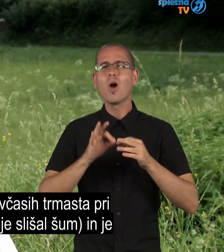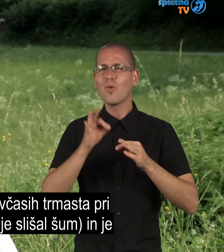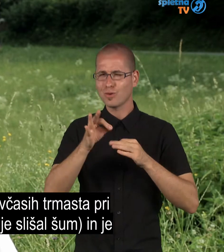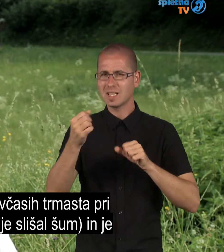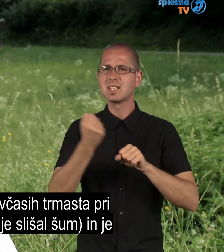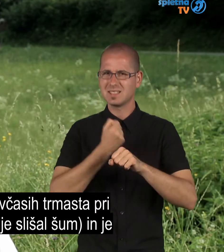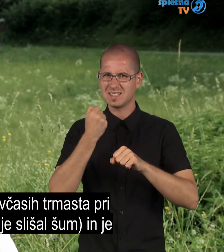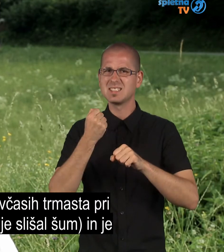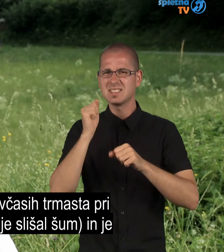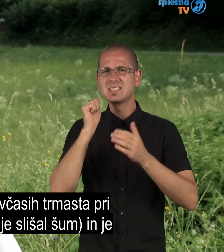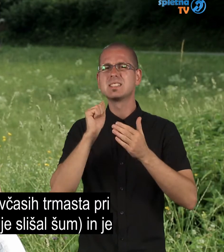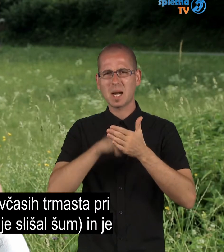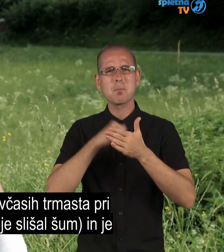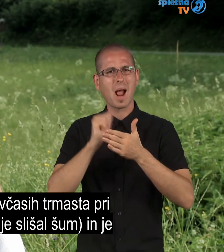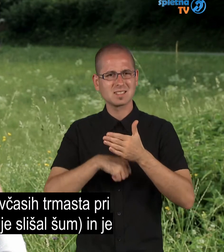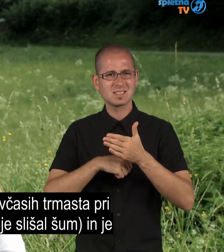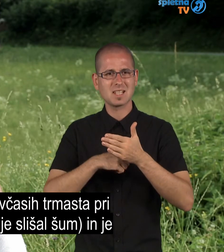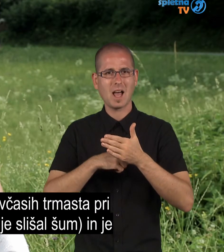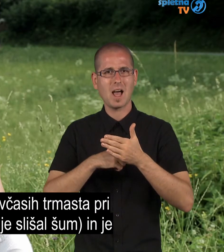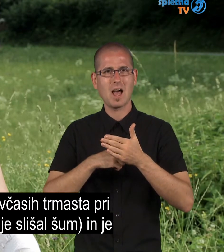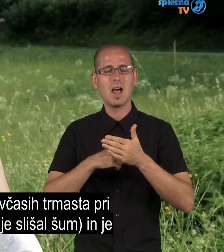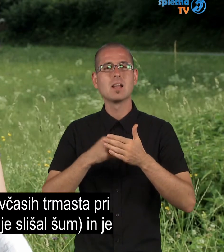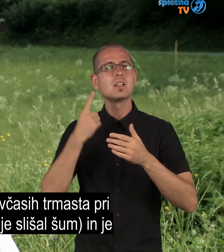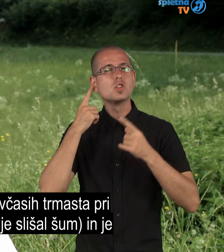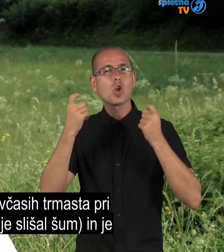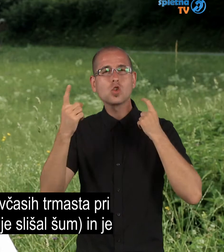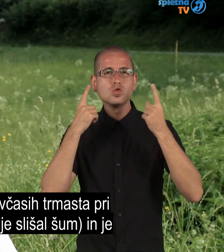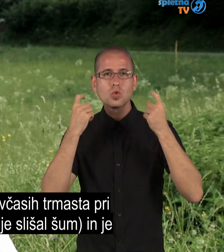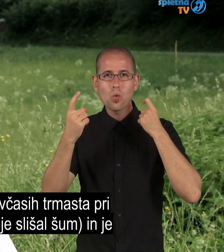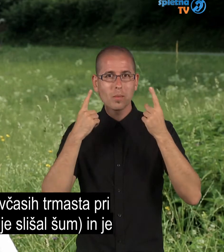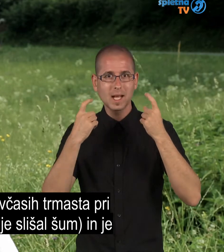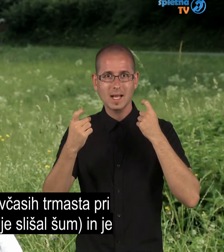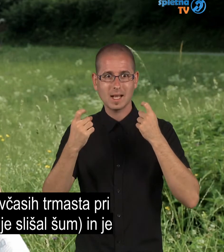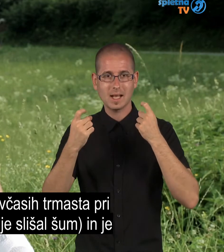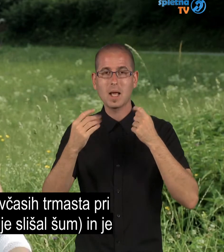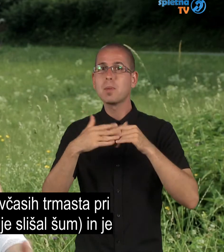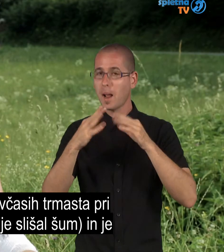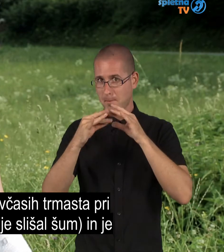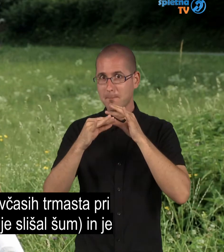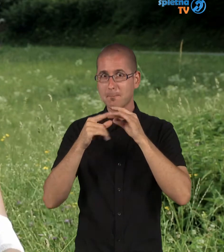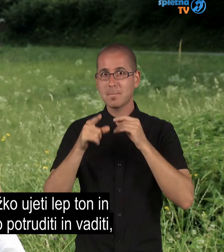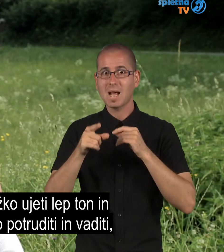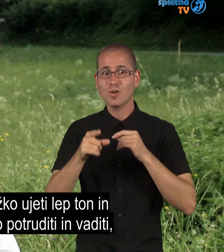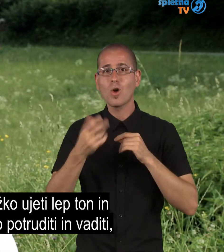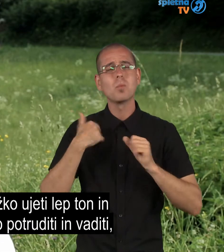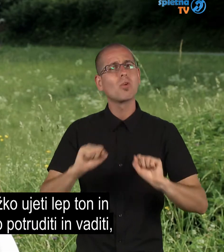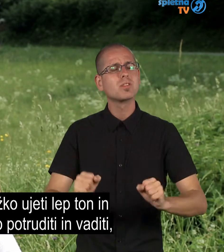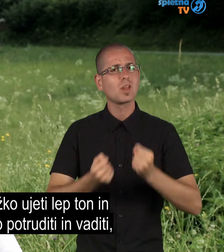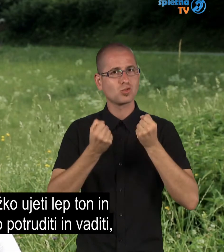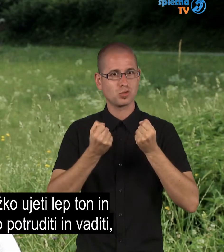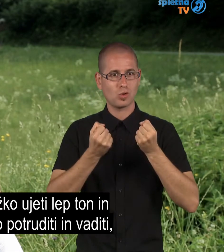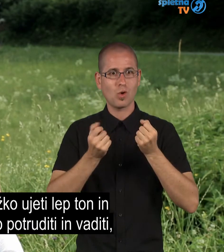včasih trmasta pri pihanju, da si slišala šumi in da je bilo